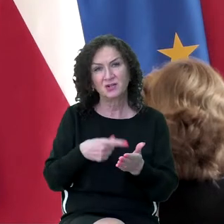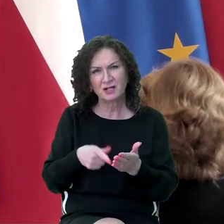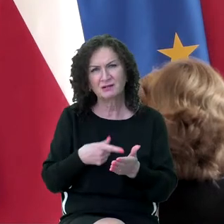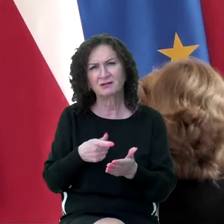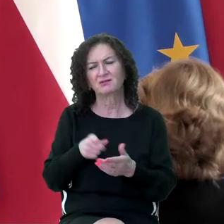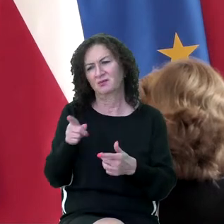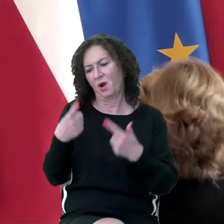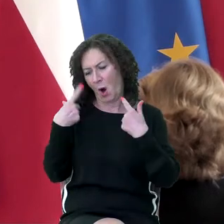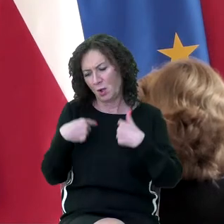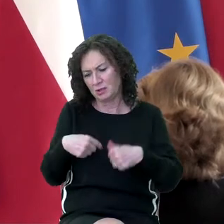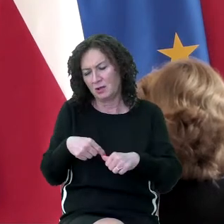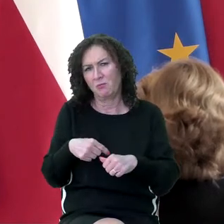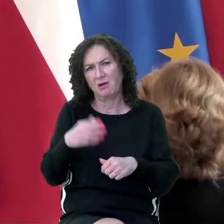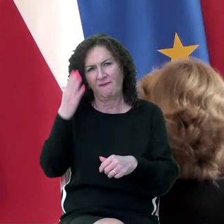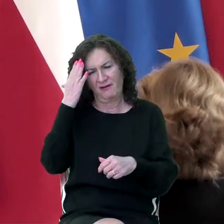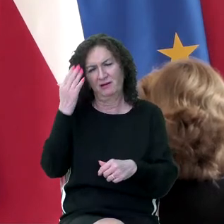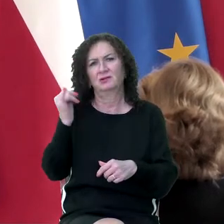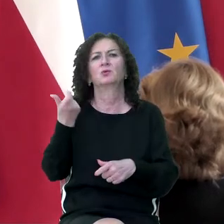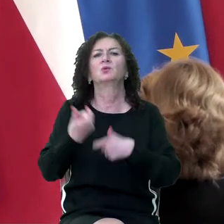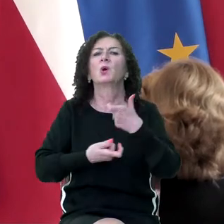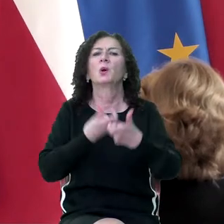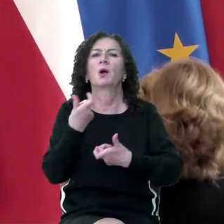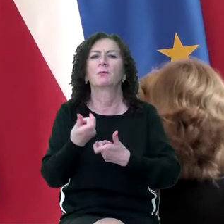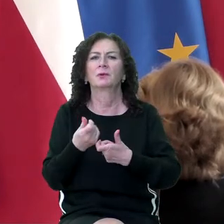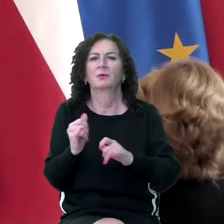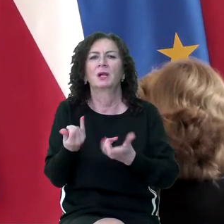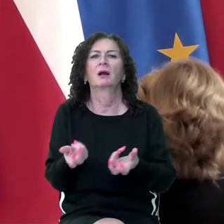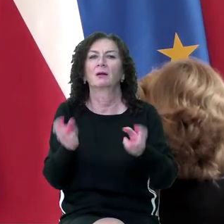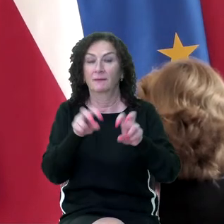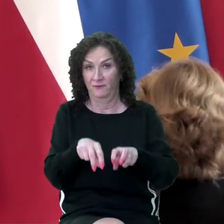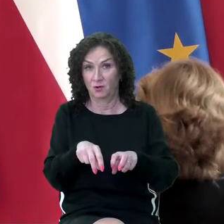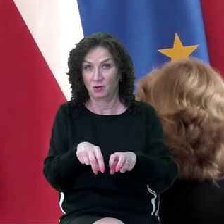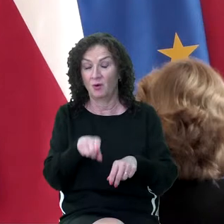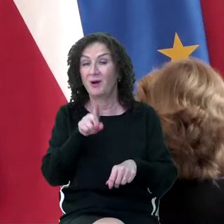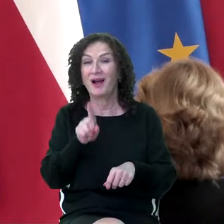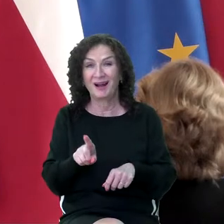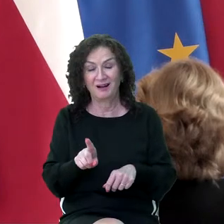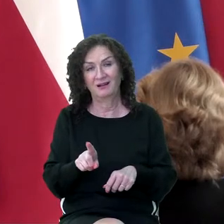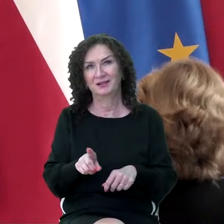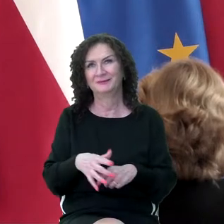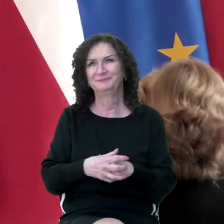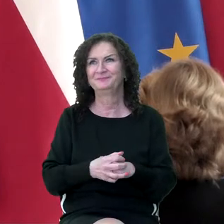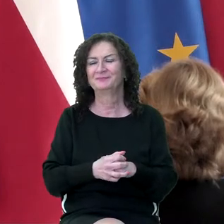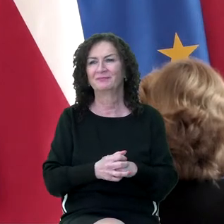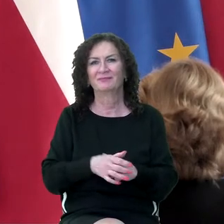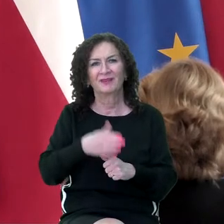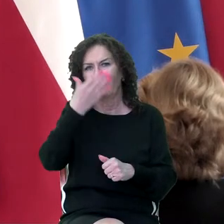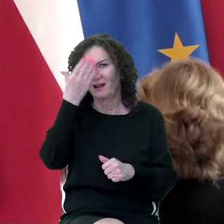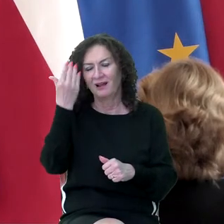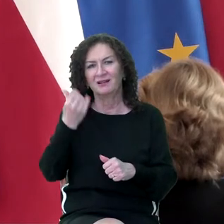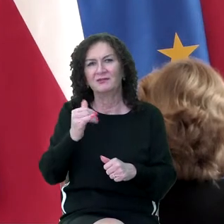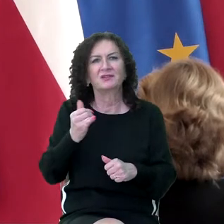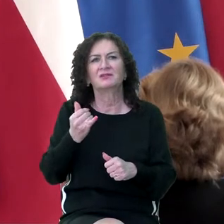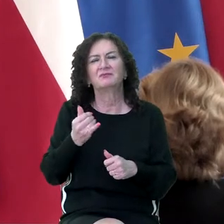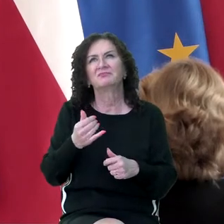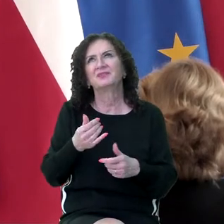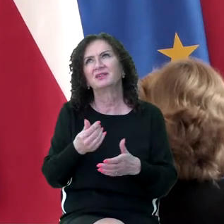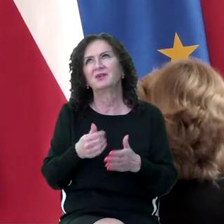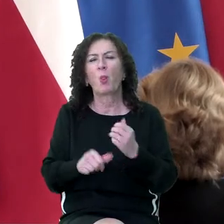do tego, co tworzą, ale niekoniecznie właśnie do tych spraw, które wiemy, że są bardzo ważne, ale czyli